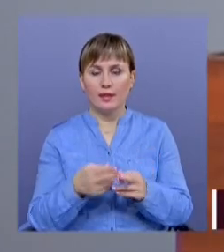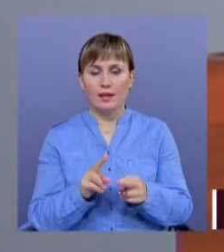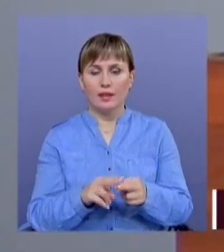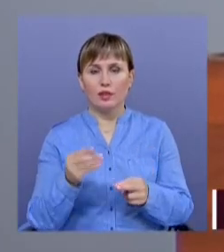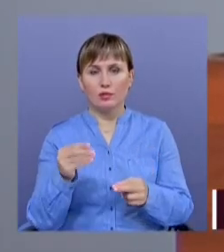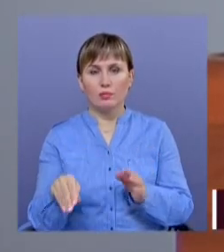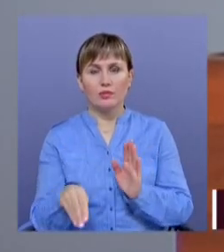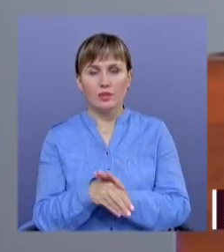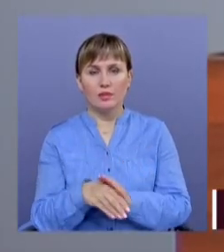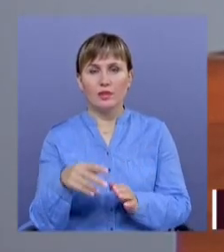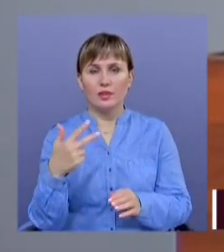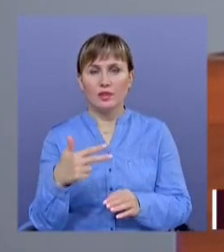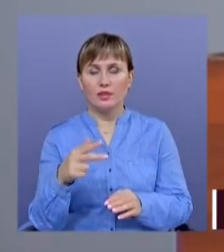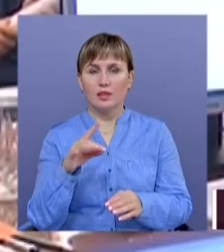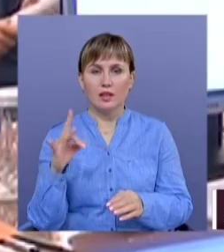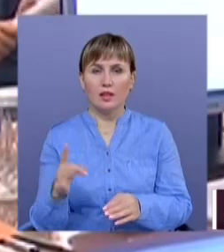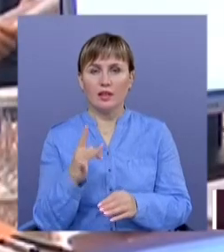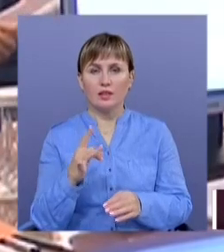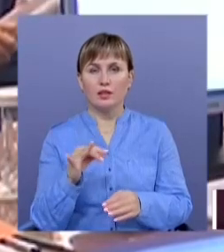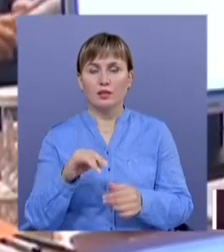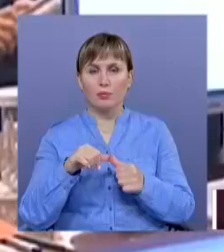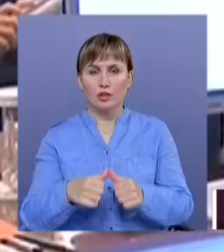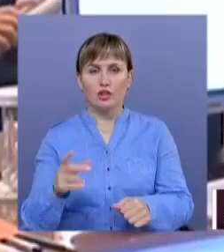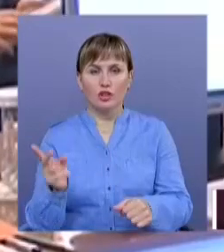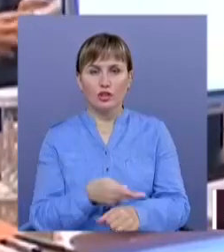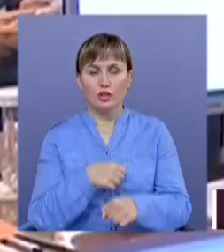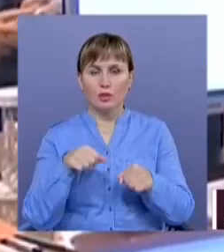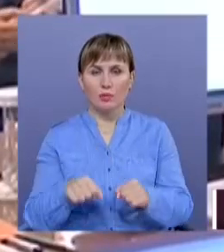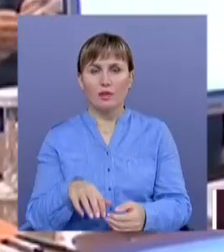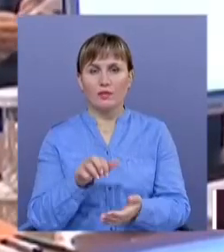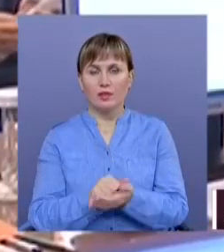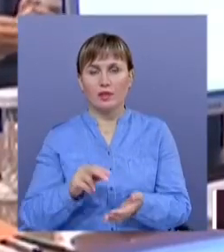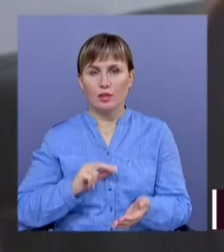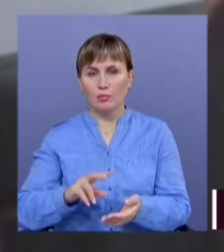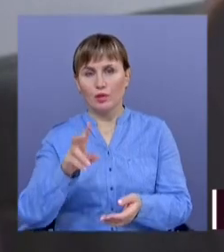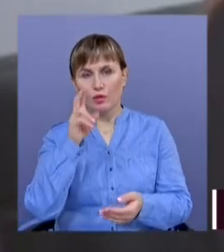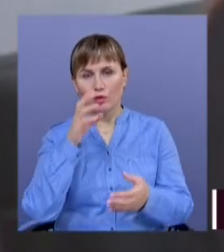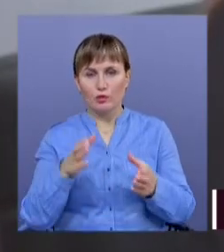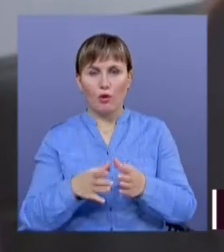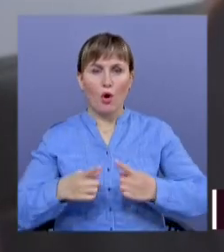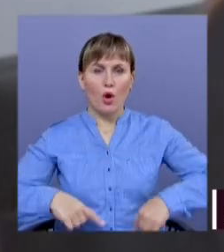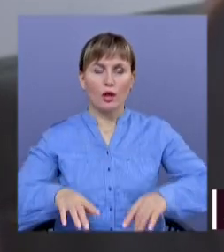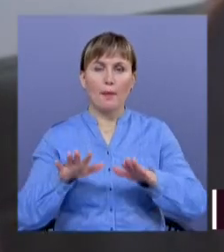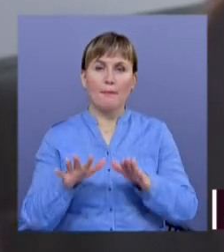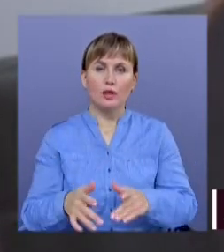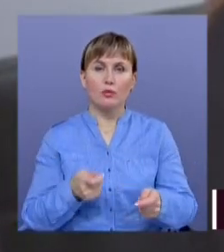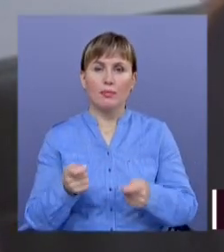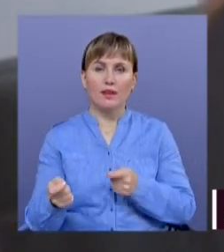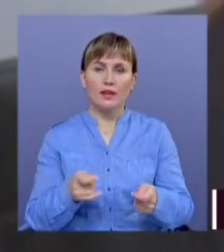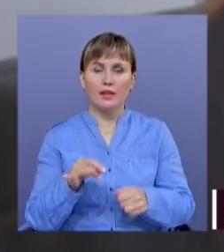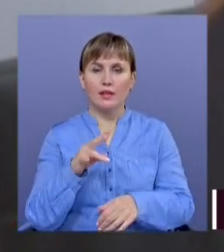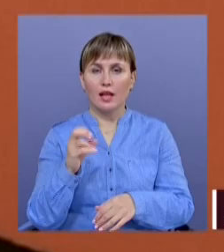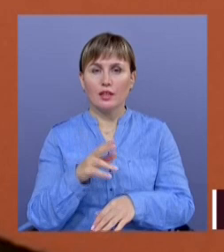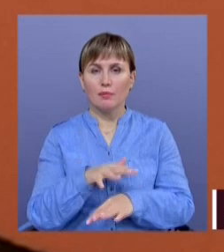сумма взятки в 30-кратном размере. С пожизненным лишением права занимать должности на госслужбе, в органах местного самоуправления и